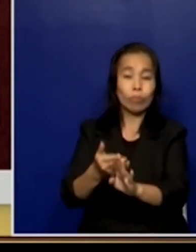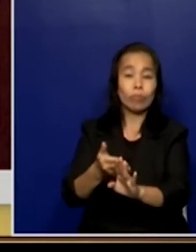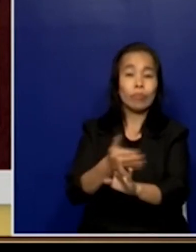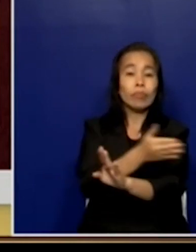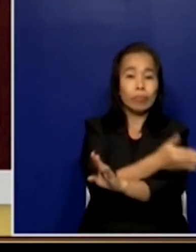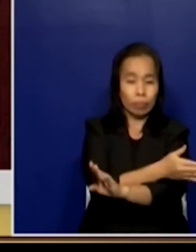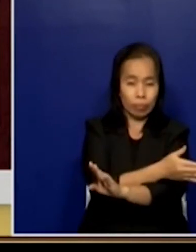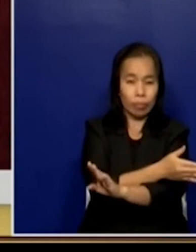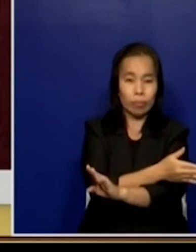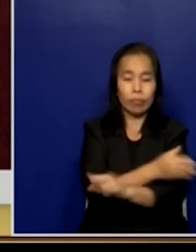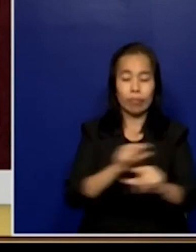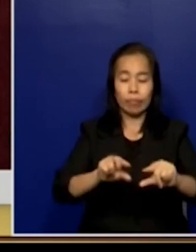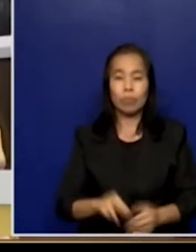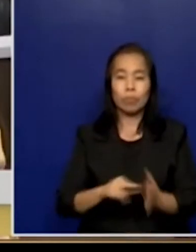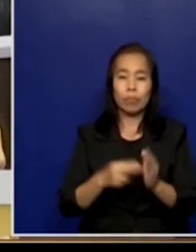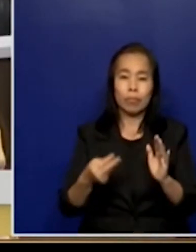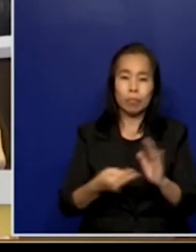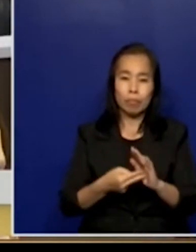Astra